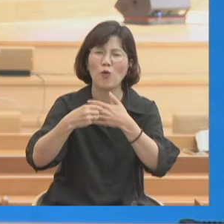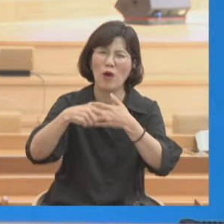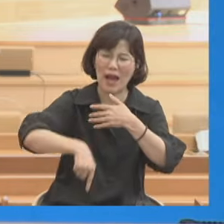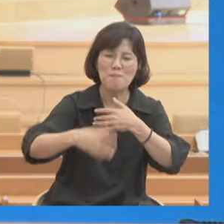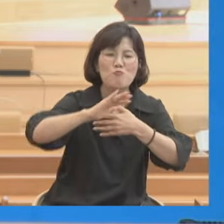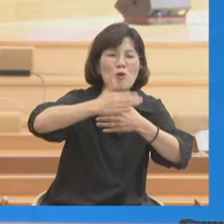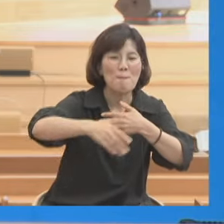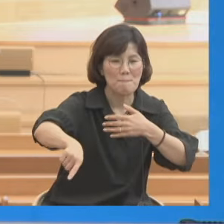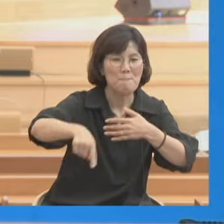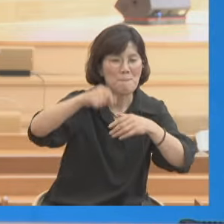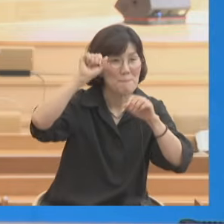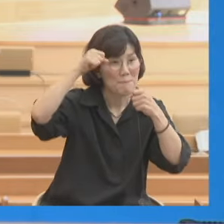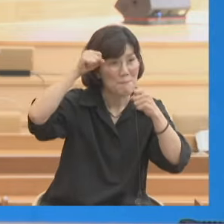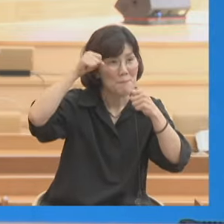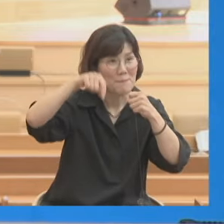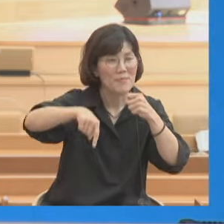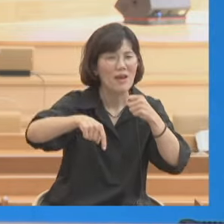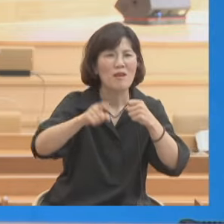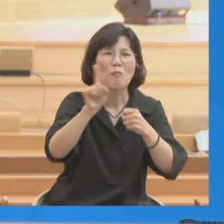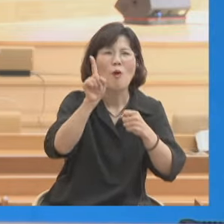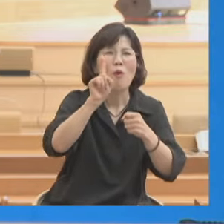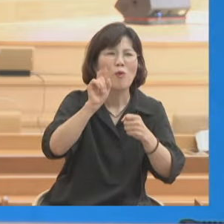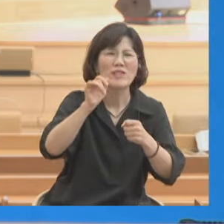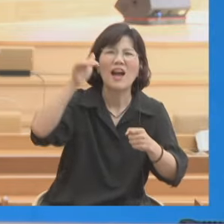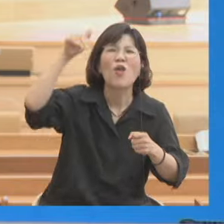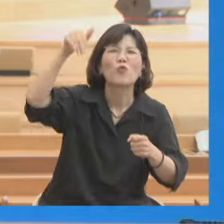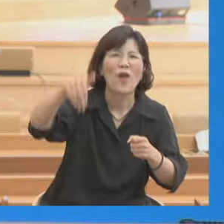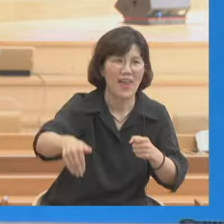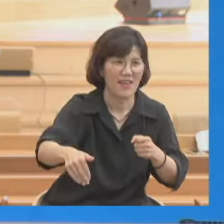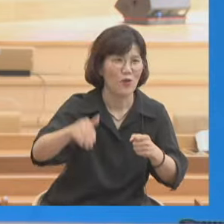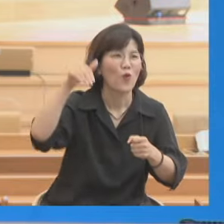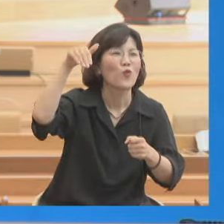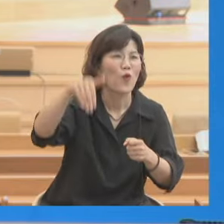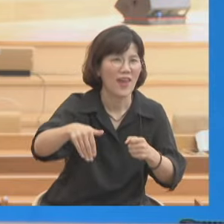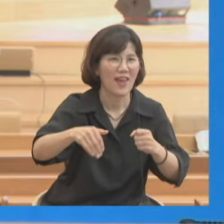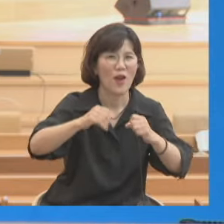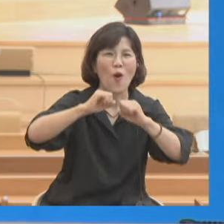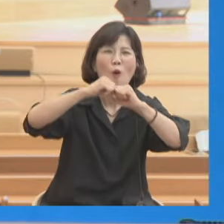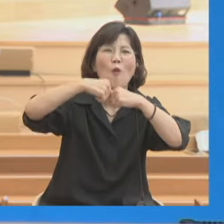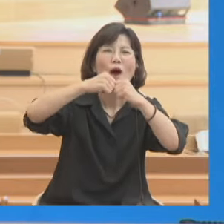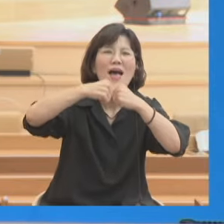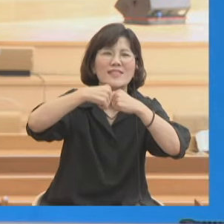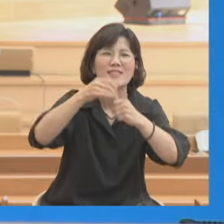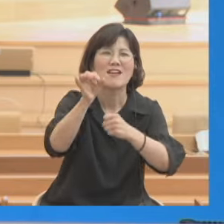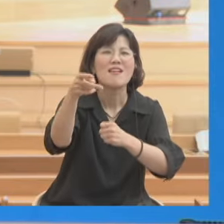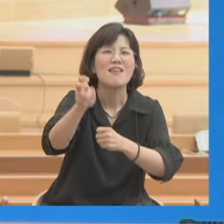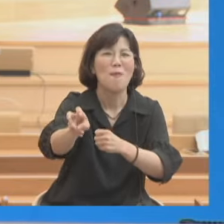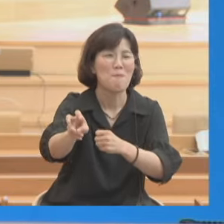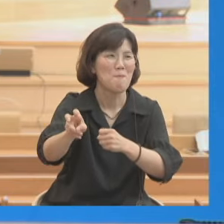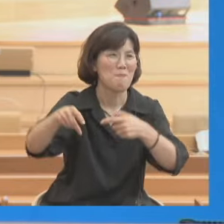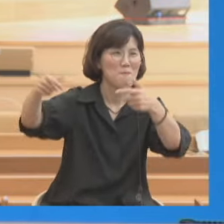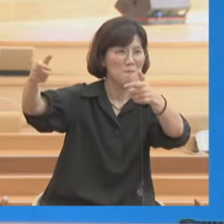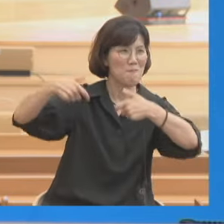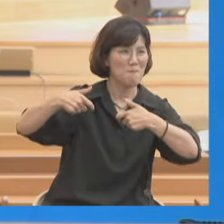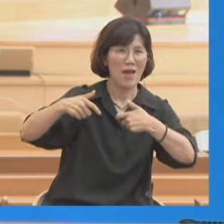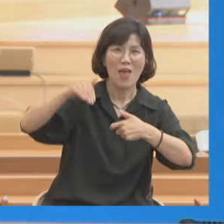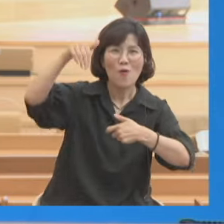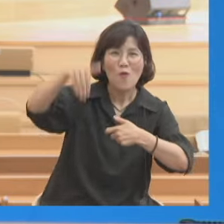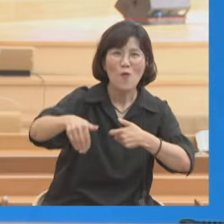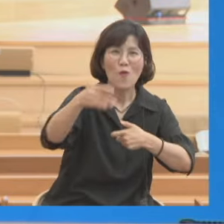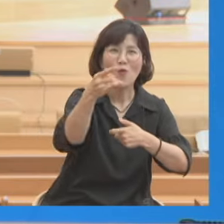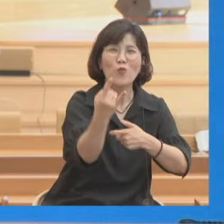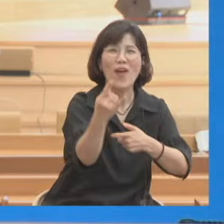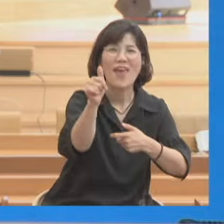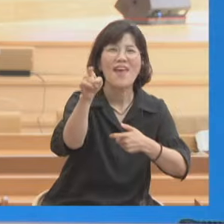뭐냐? 퇴행성 관절염이래. 제가 충격을 받았어요. 퇴행이란 두